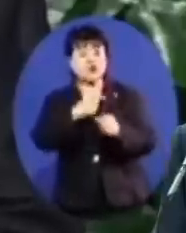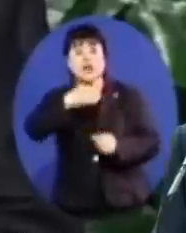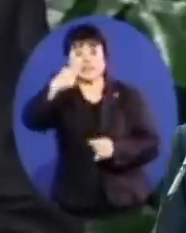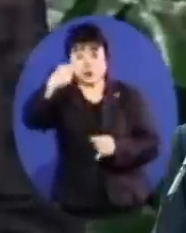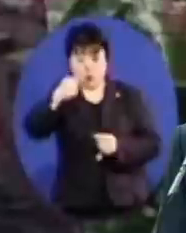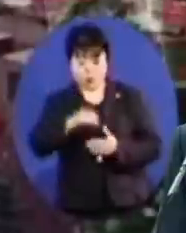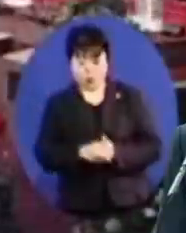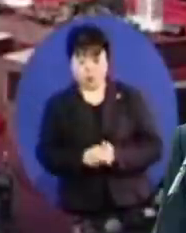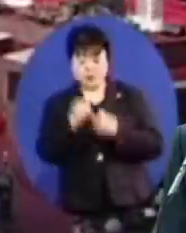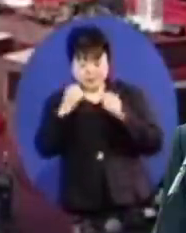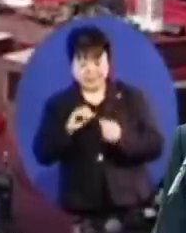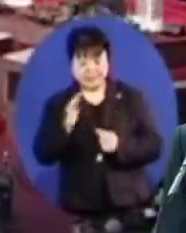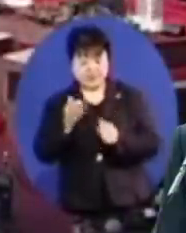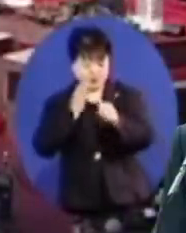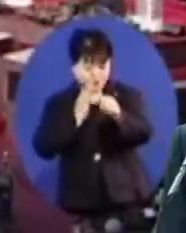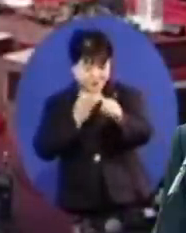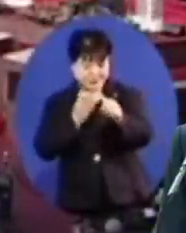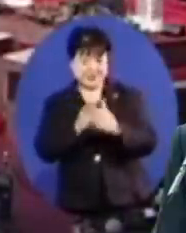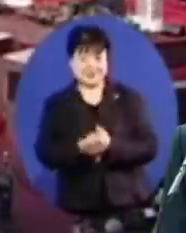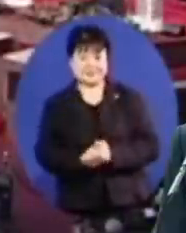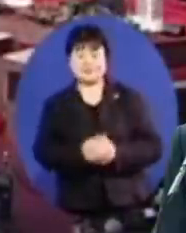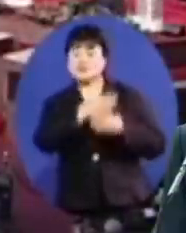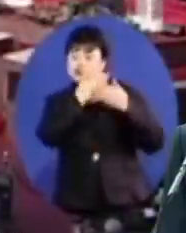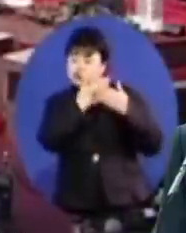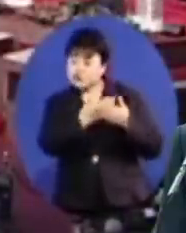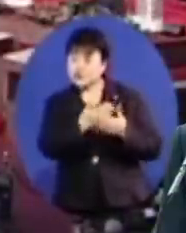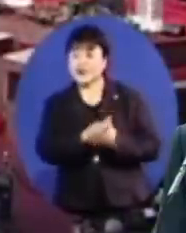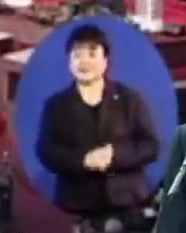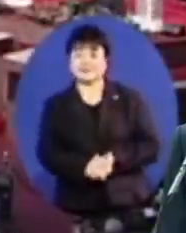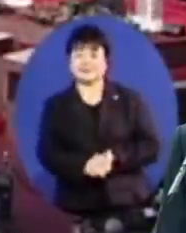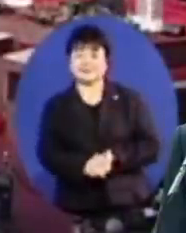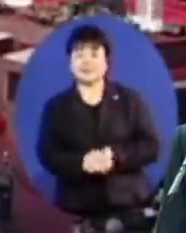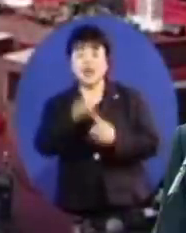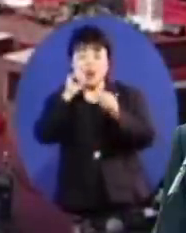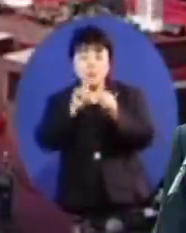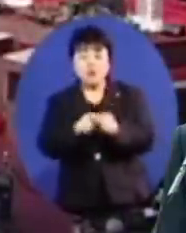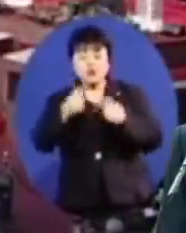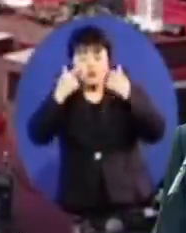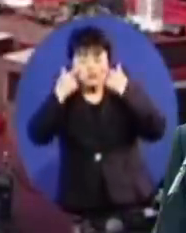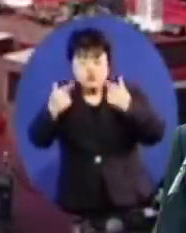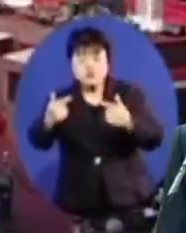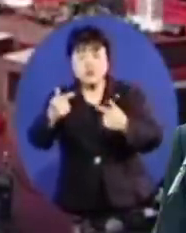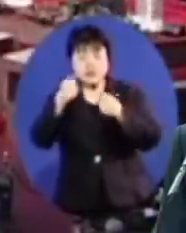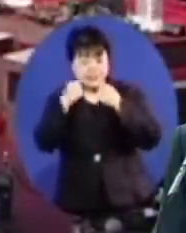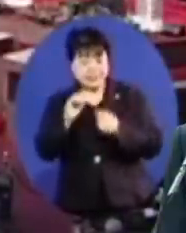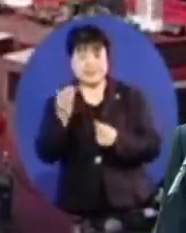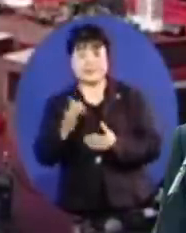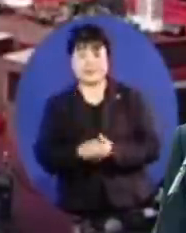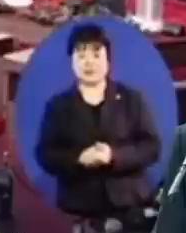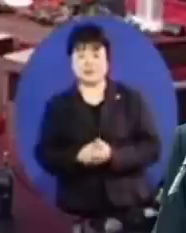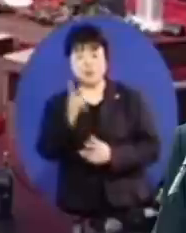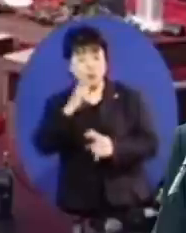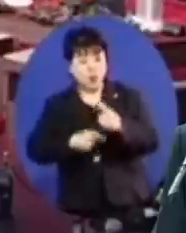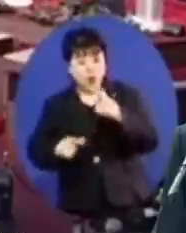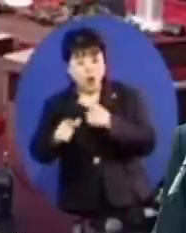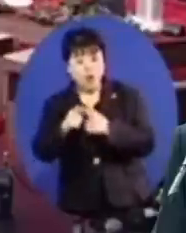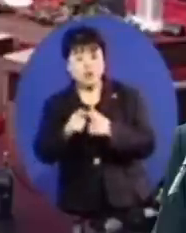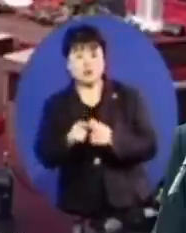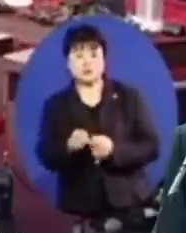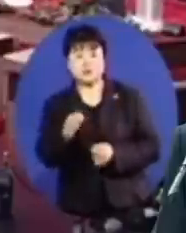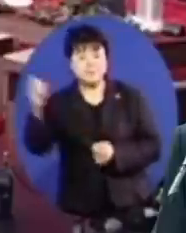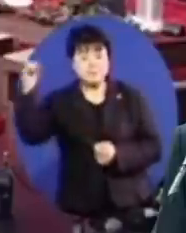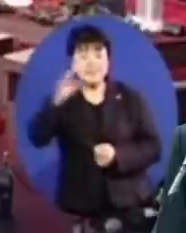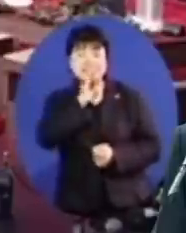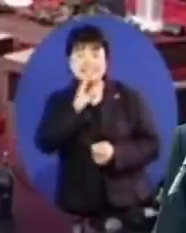우리가 살아가는 것은 굉장히 중요한 것입니다. 우리는 목적이 분명한 삶을 살아야 합니다. 무엇보다도 빛과 진리